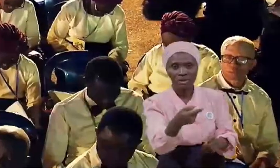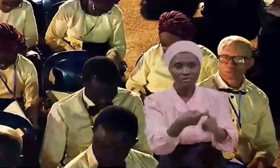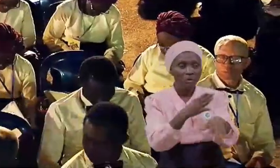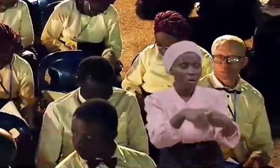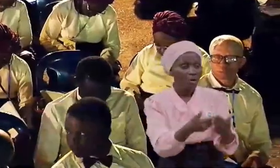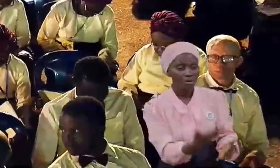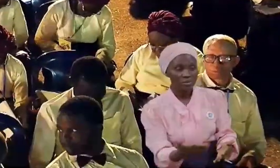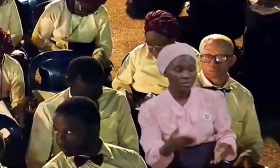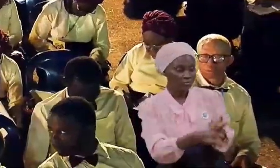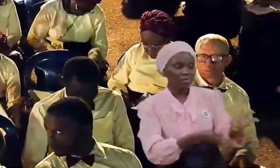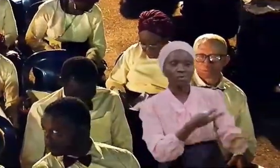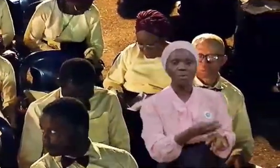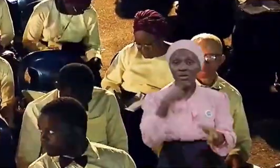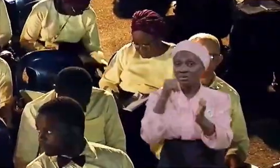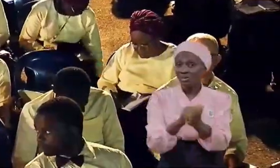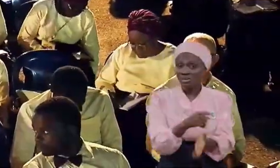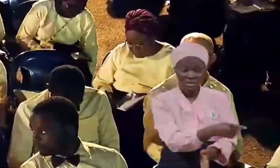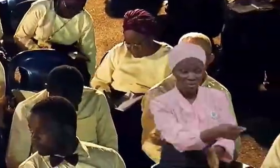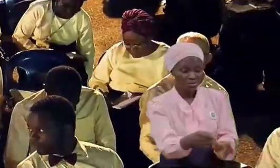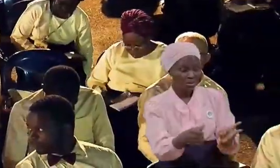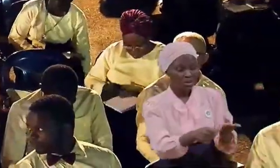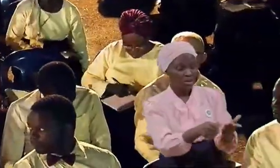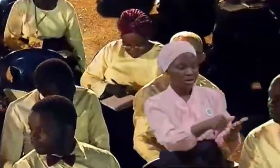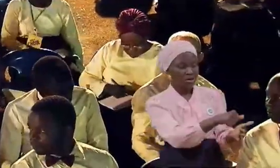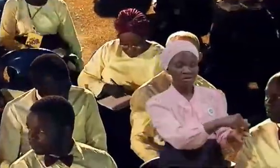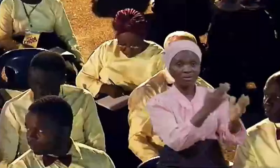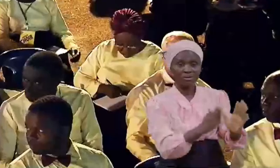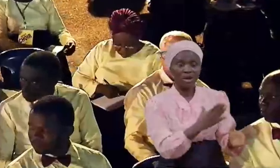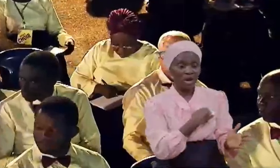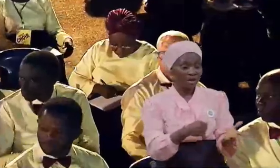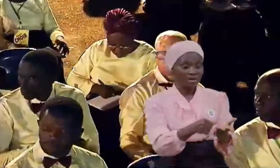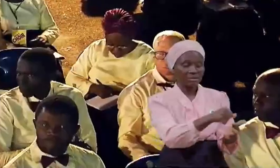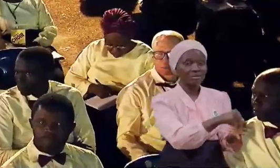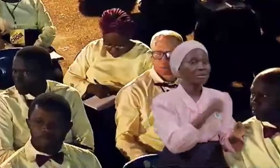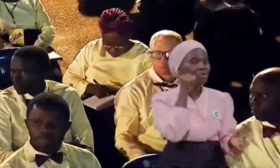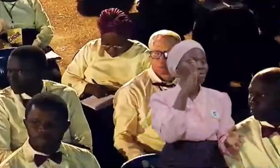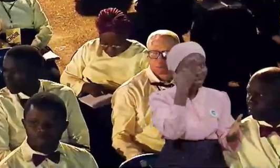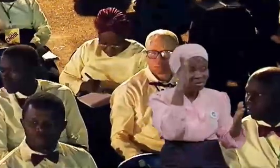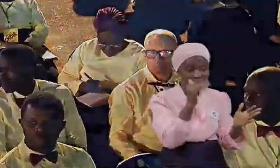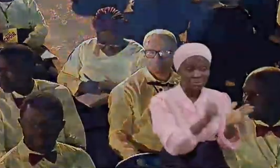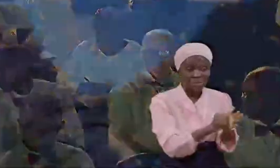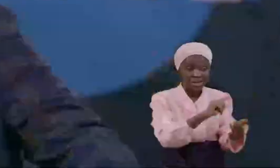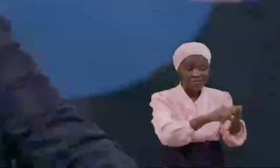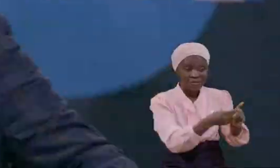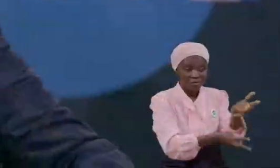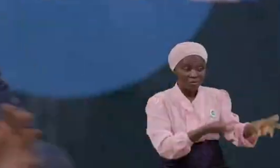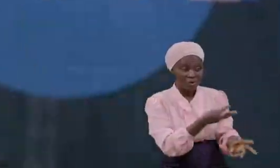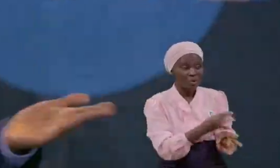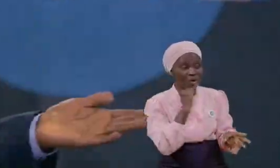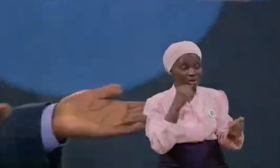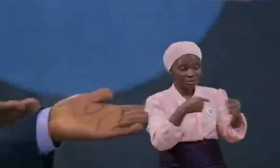Ne savez-vous pas que l'amitié du monde est inimitié contre